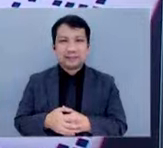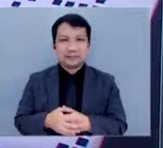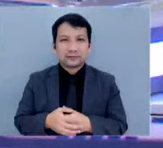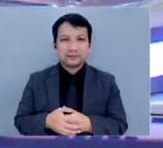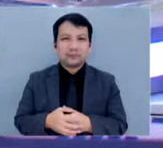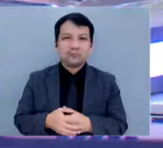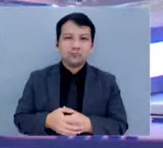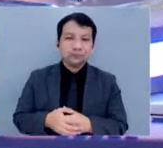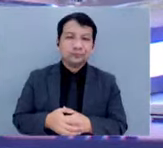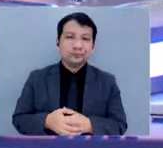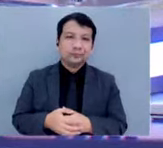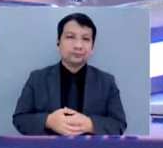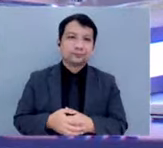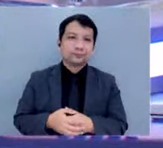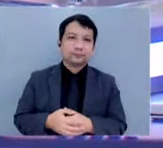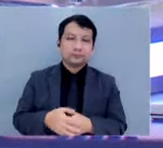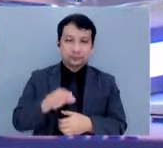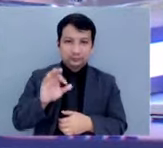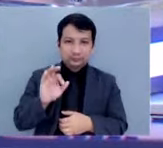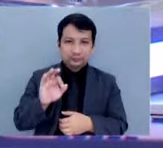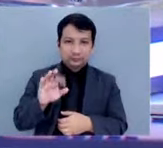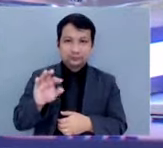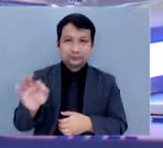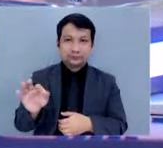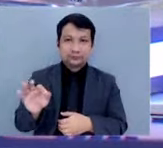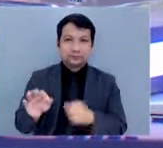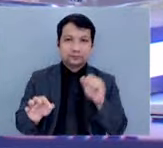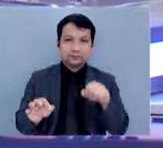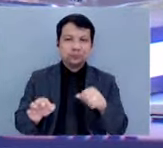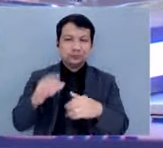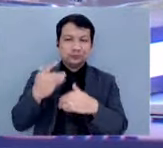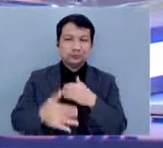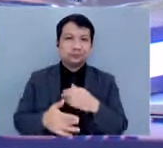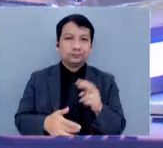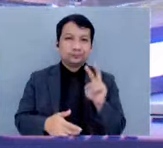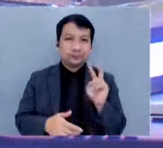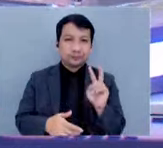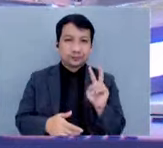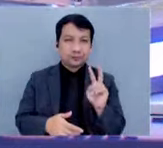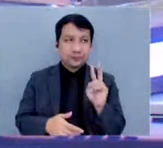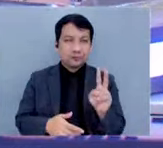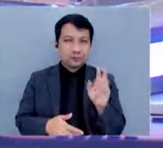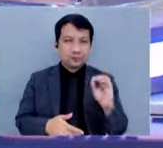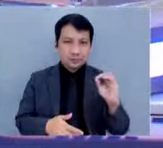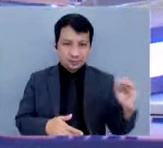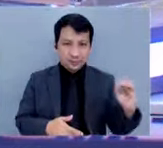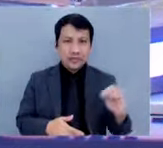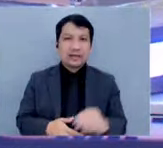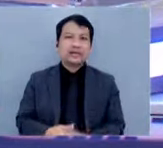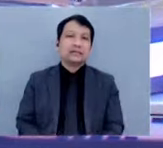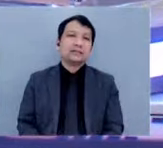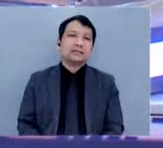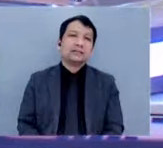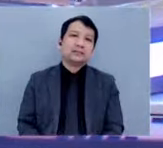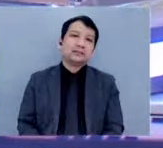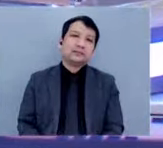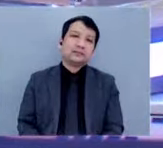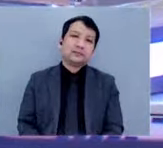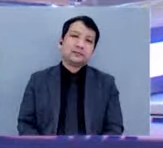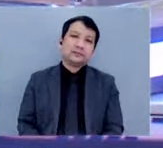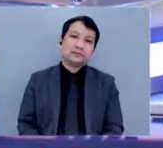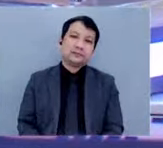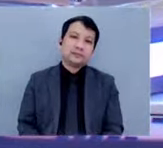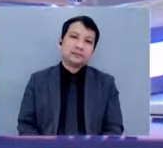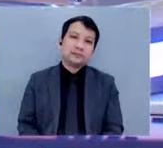Ano, 90s? Early 2000. Early 2000? Early 2000. You know, ito ang first tumabot